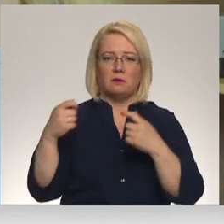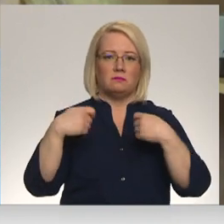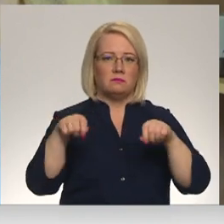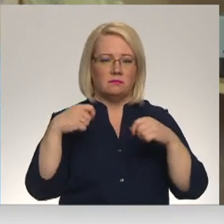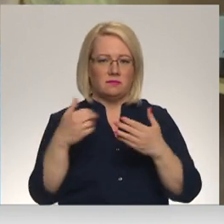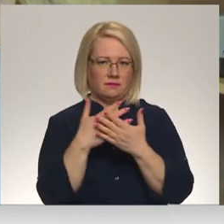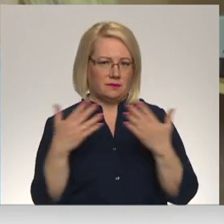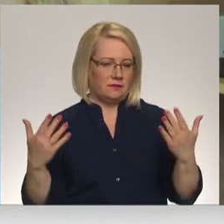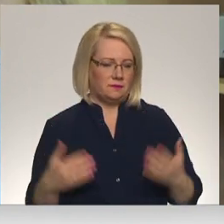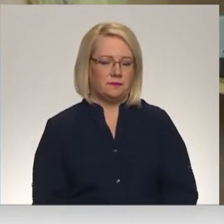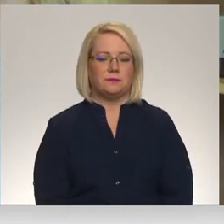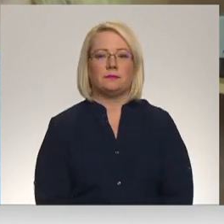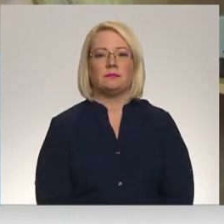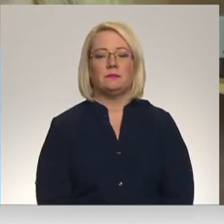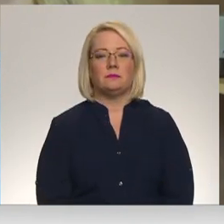letes.